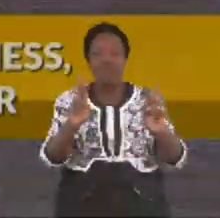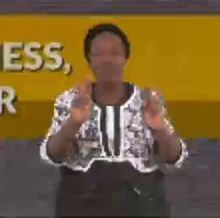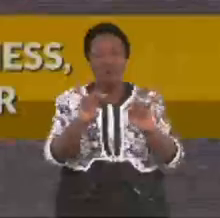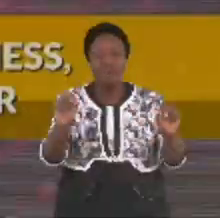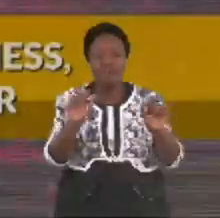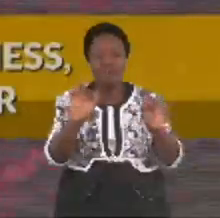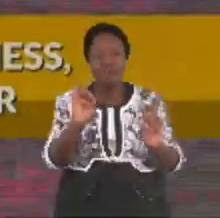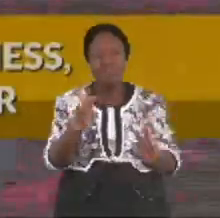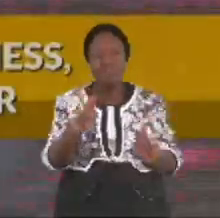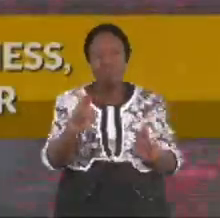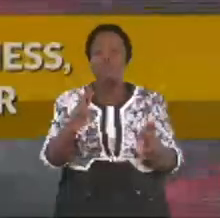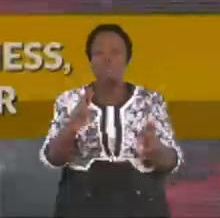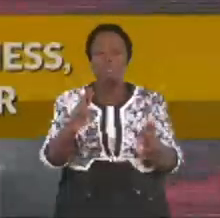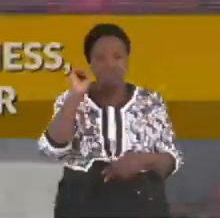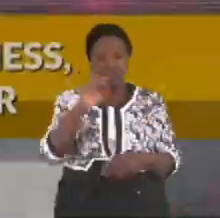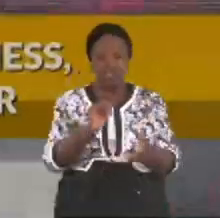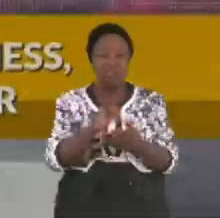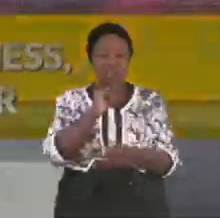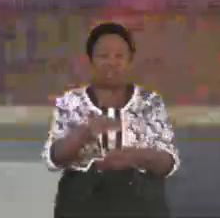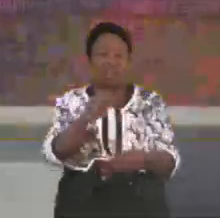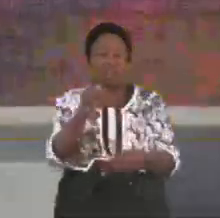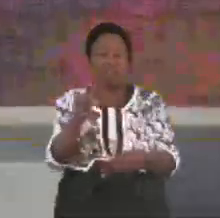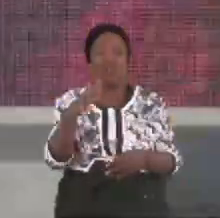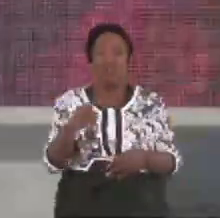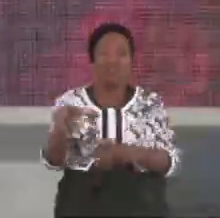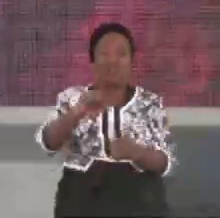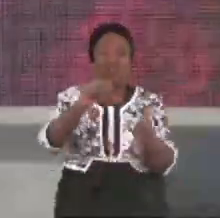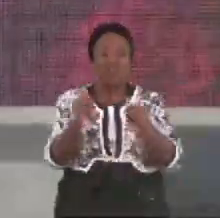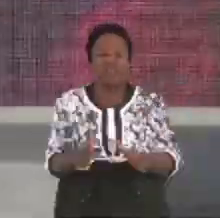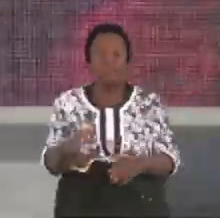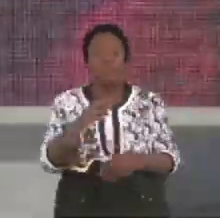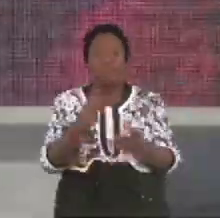Jean-Baptiste, dans votre Bible, en Jean chapitre 1, verset